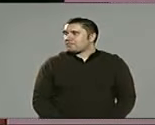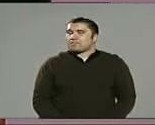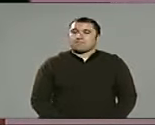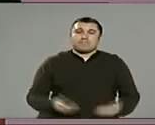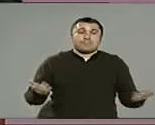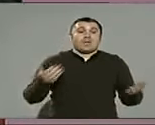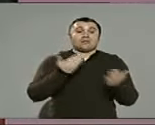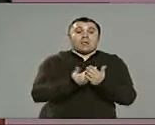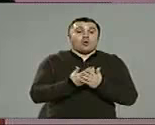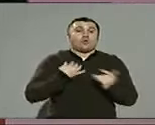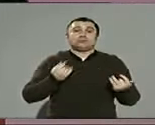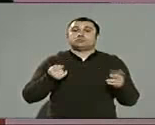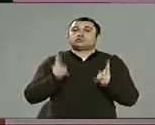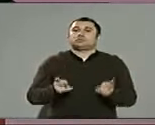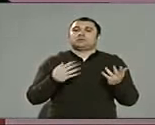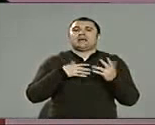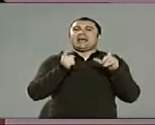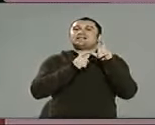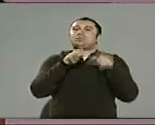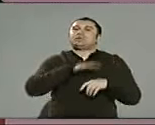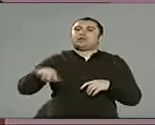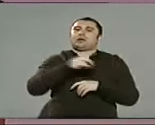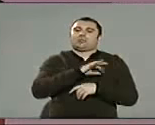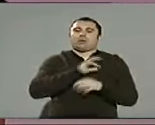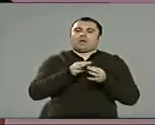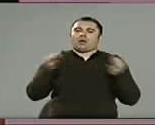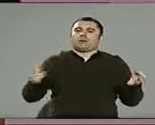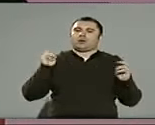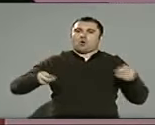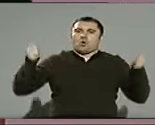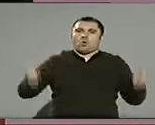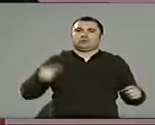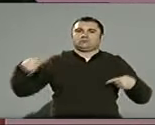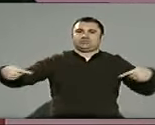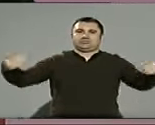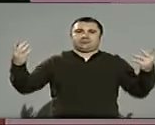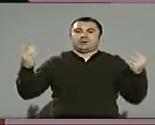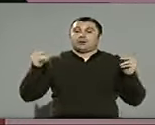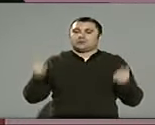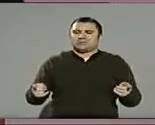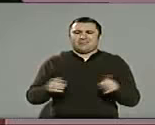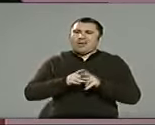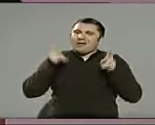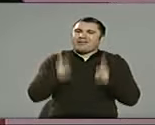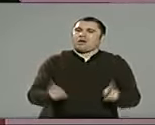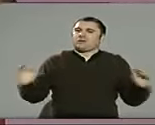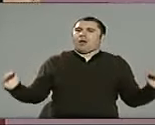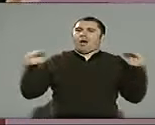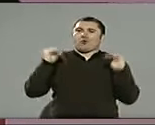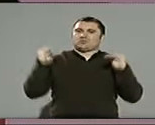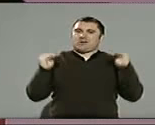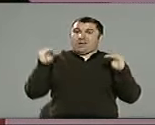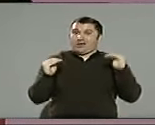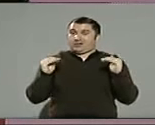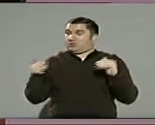Deshalb ist es richtig, dass sich die SPD auf diesem Parteitag aufmacht, wieder für einen gerechten Ausgleich zwischen den Menschen mit Einkommen aus